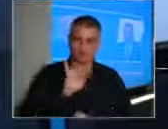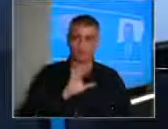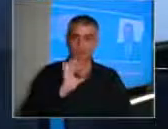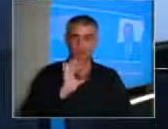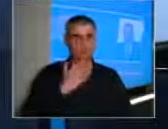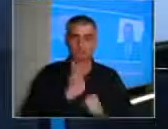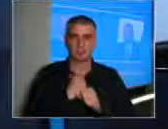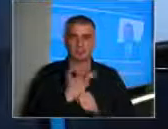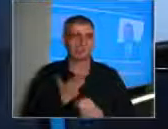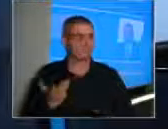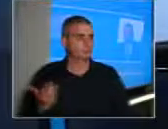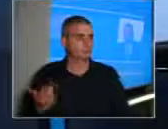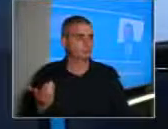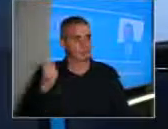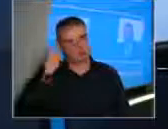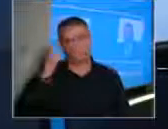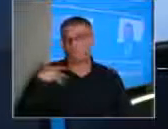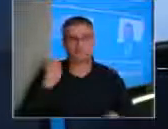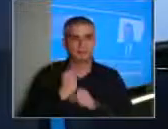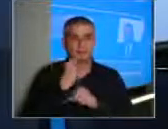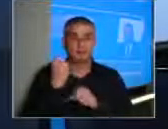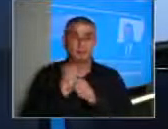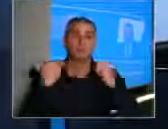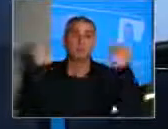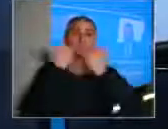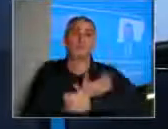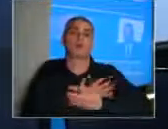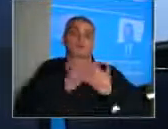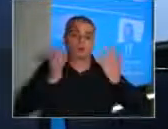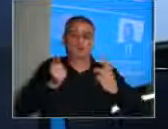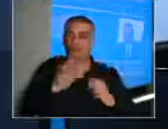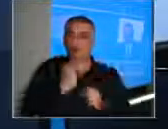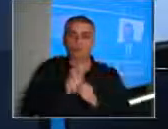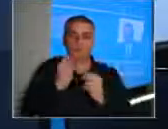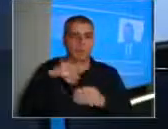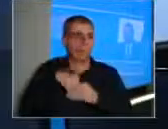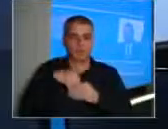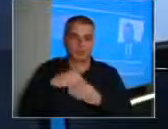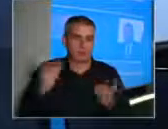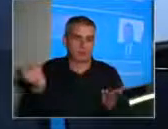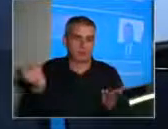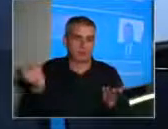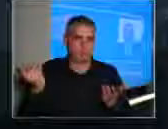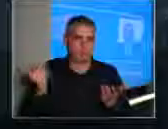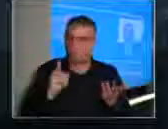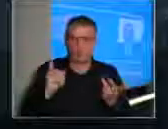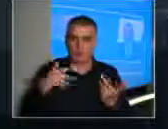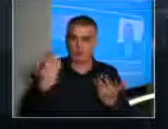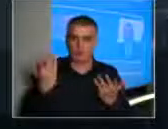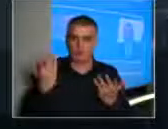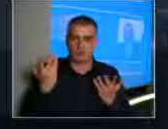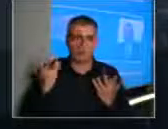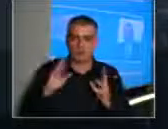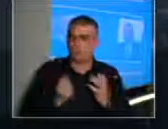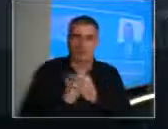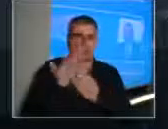מה עשיתם לו? על הכל, לא יודע מה עשינו, אבל לדעתי הוא עושה טעות חמורה, כי אם הוא יעשה עם הרבה מנדטים, אם לא תהיה לו ממשלה, אם לא